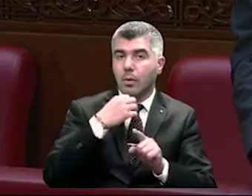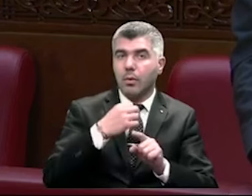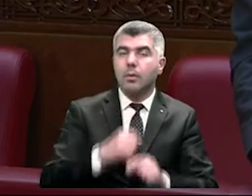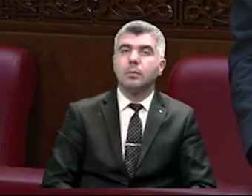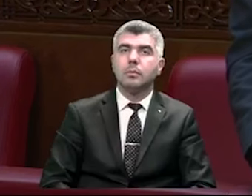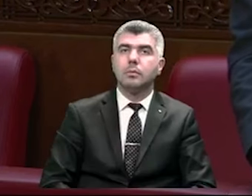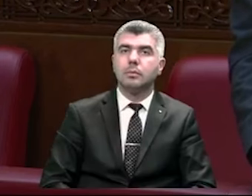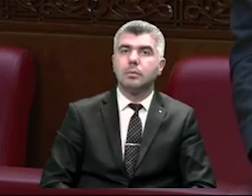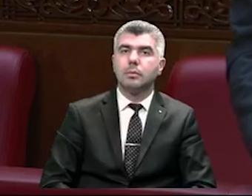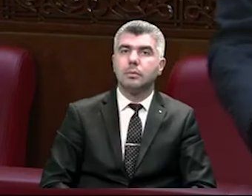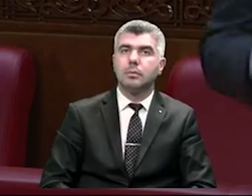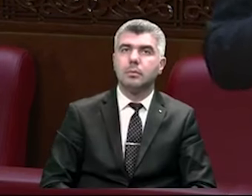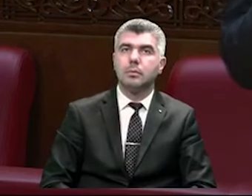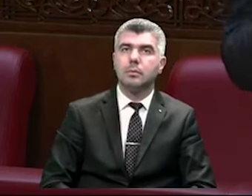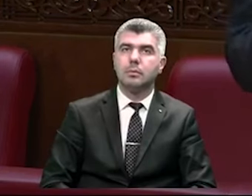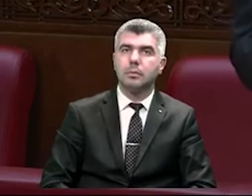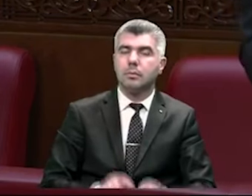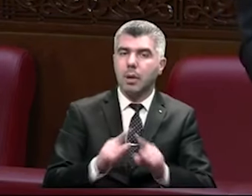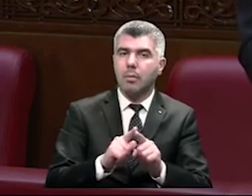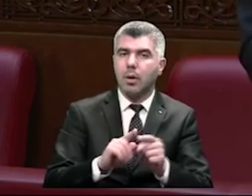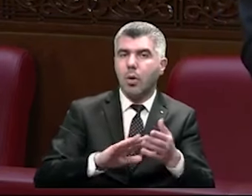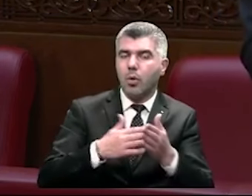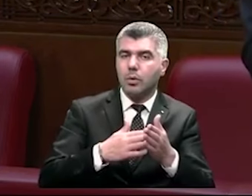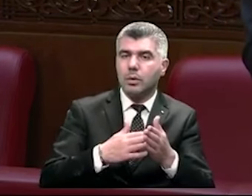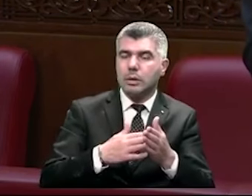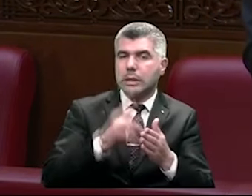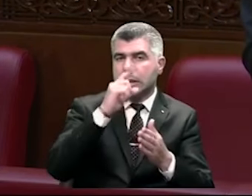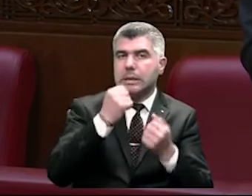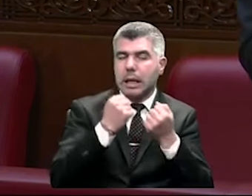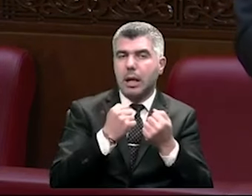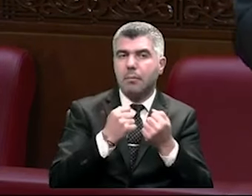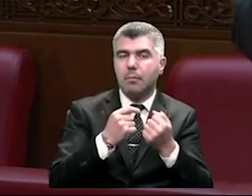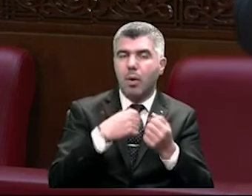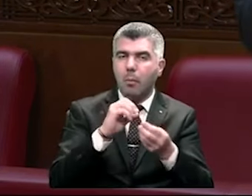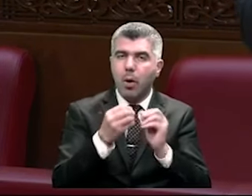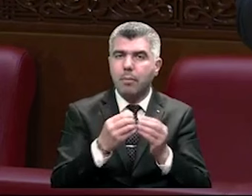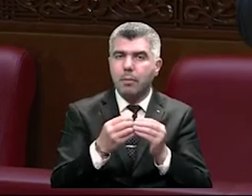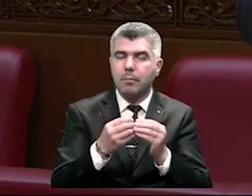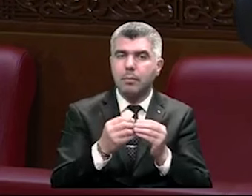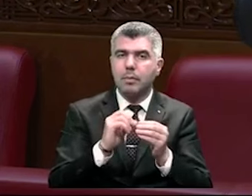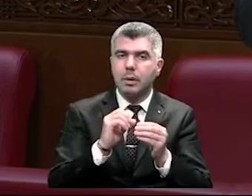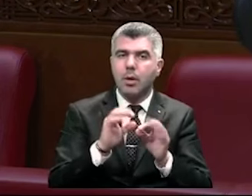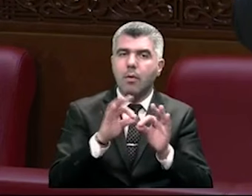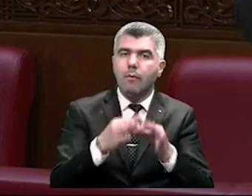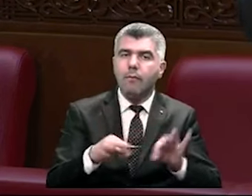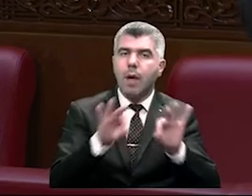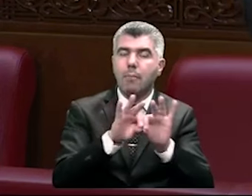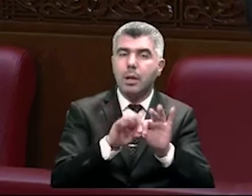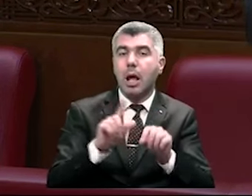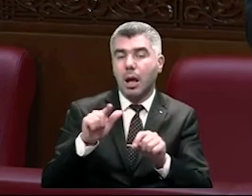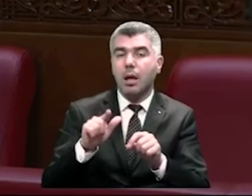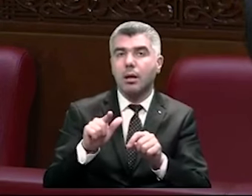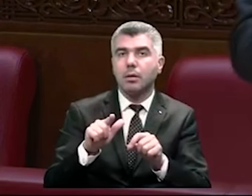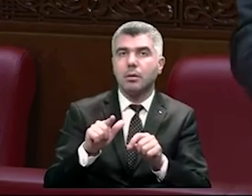كنحاول نكبرو من الامور لان كينين عائلات اللي تتمنوا طالبات وطلبه